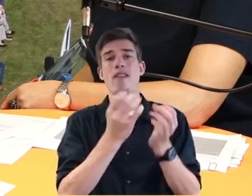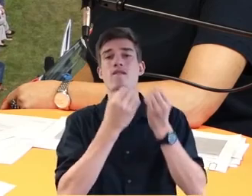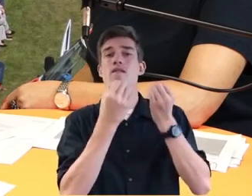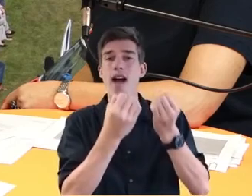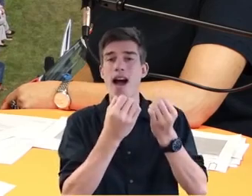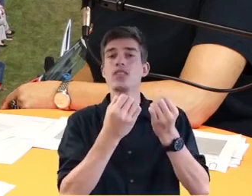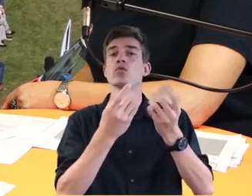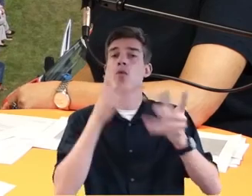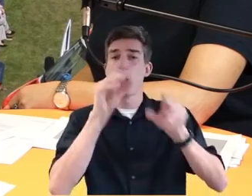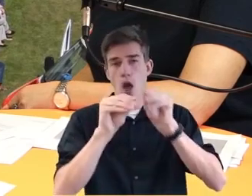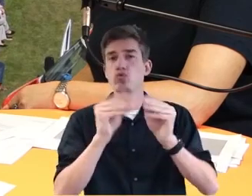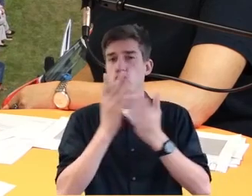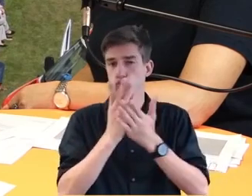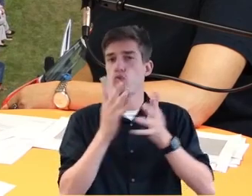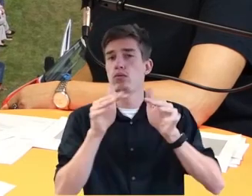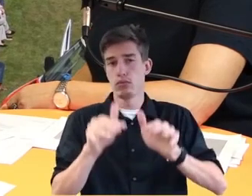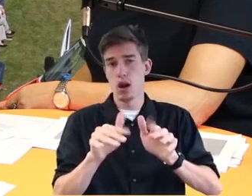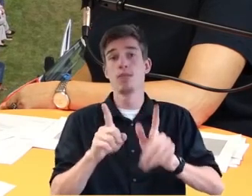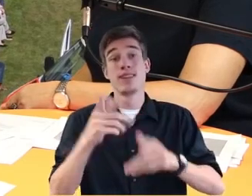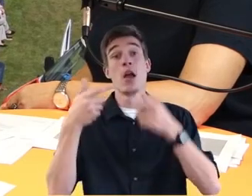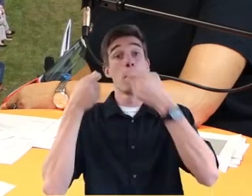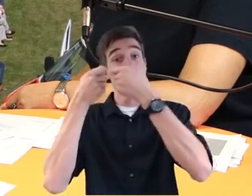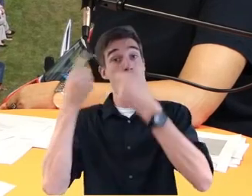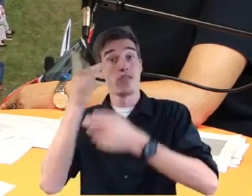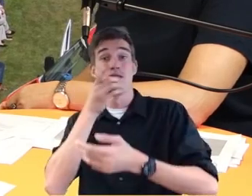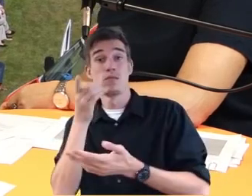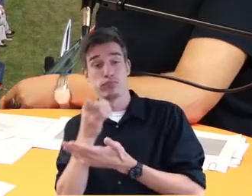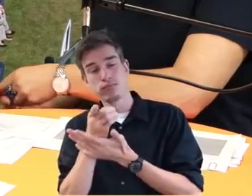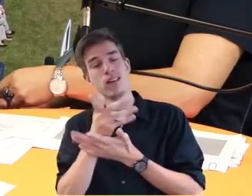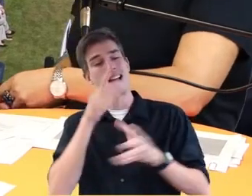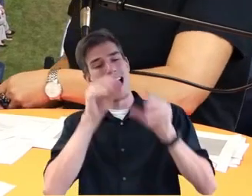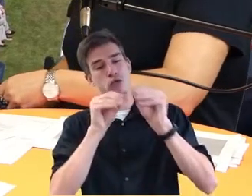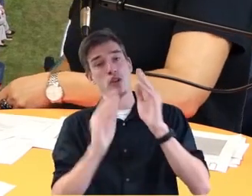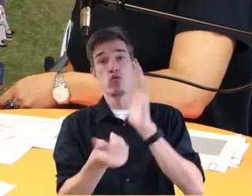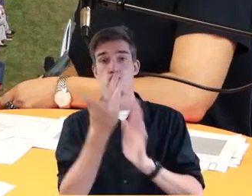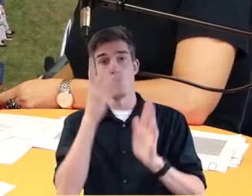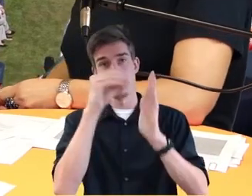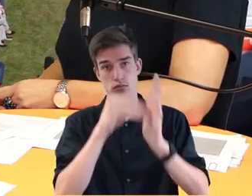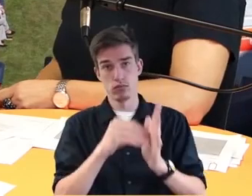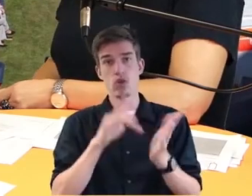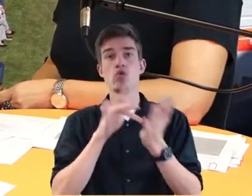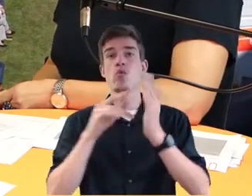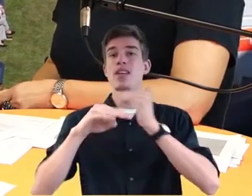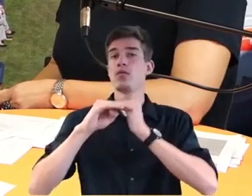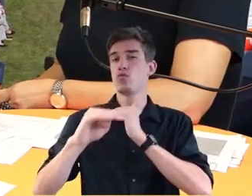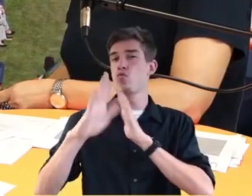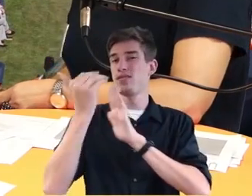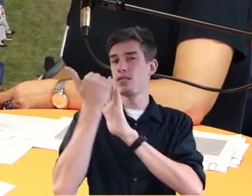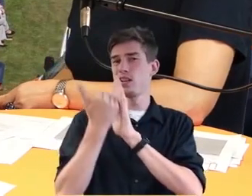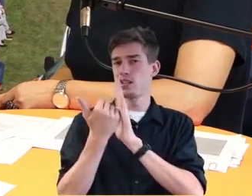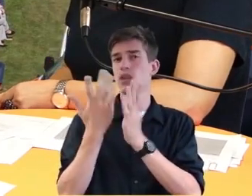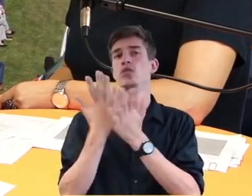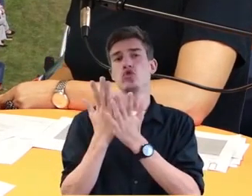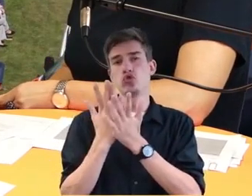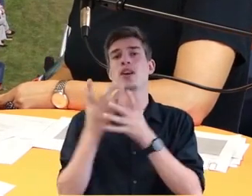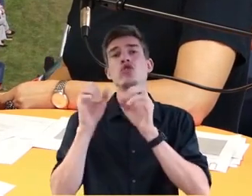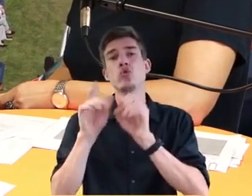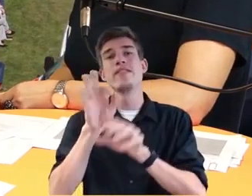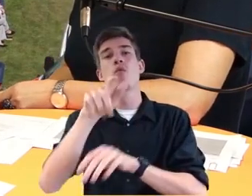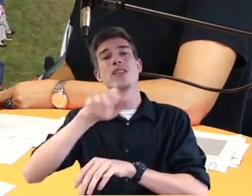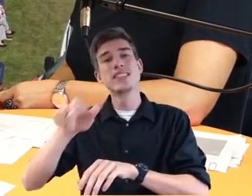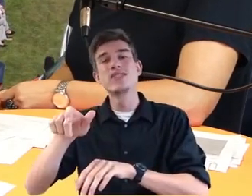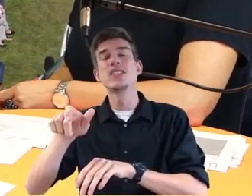Und der Bund ergänzt diese Ausstattung. Er macht das, weil im Grundgesetz dem Bund eine Zuständigkeit für den Schutz der Zivilbevölkerung